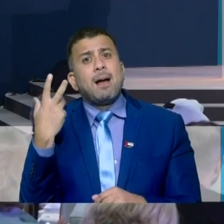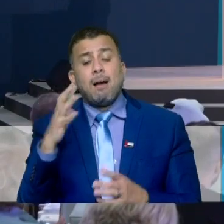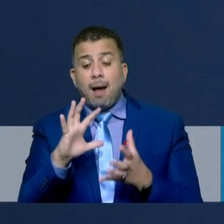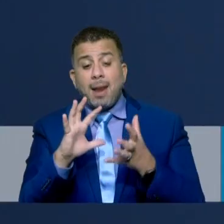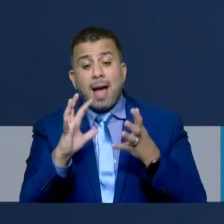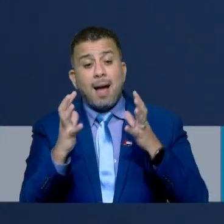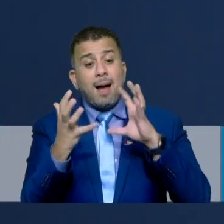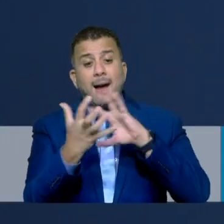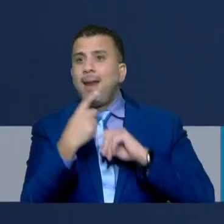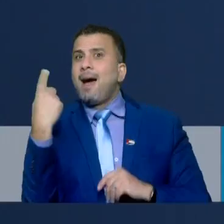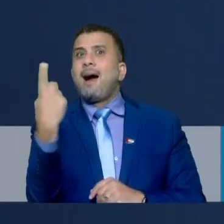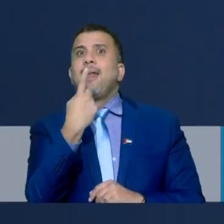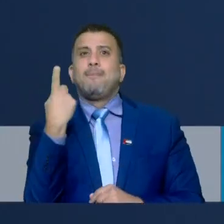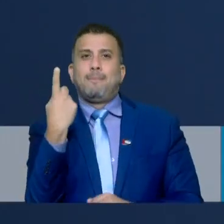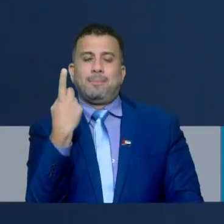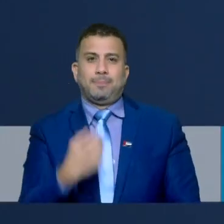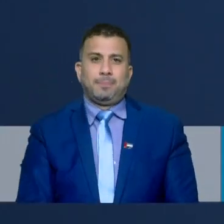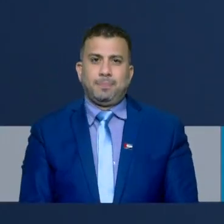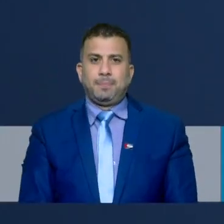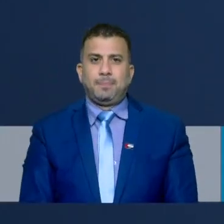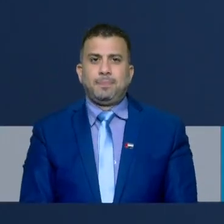جميع انحاء العالم